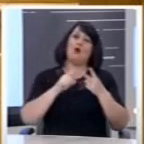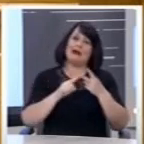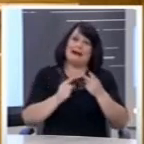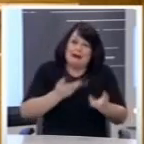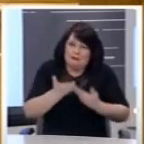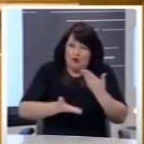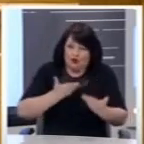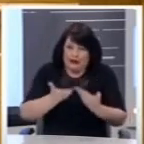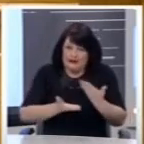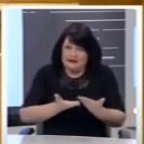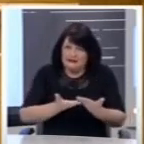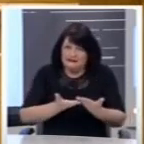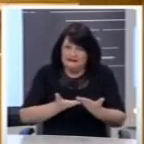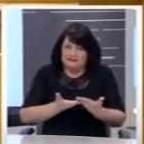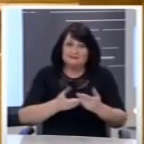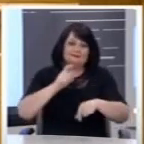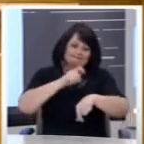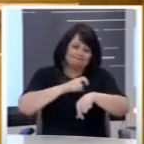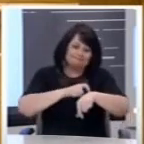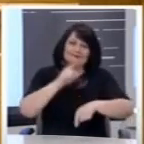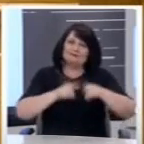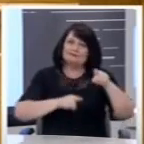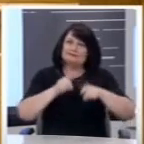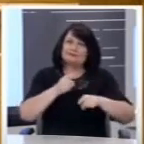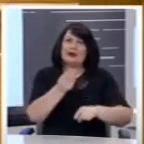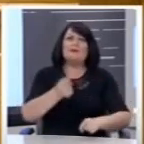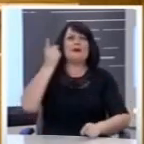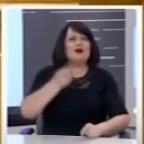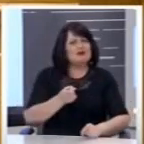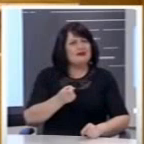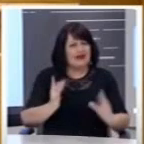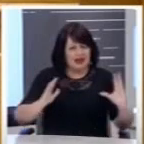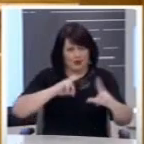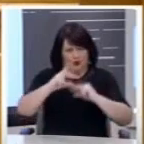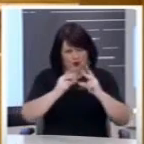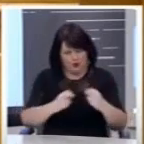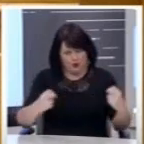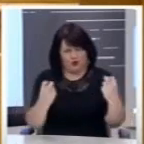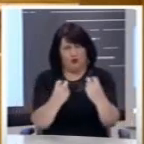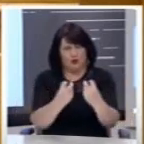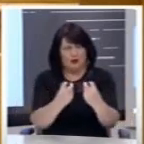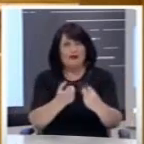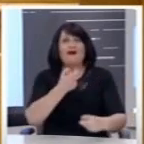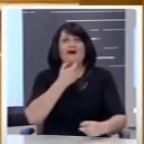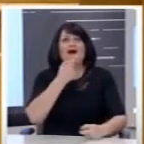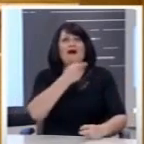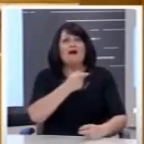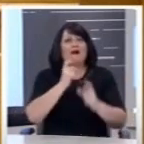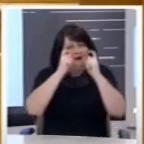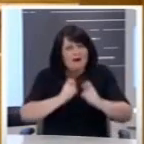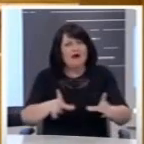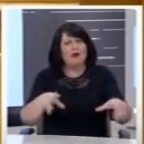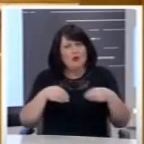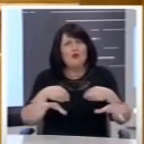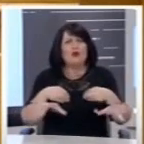προτάσεις μας, είχε στιγμές που είχε τη συντριπτική πλειοψηφία μέσα στη διάσκεψη. Ακόμα και οι Βρετανοί αναγκάστηκαν να τις